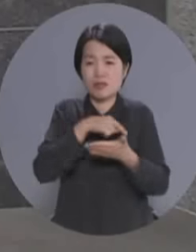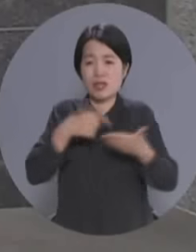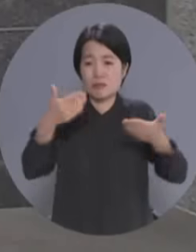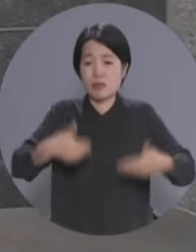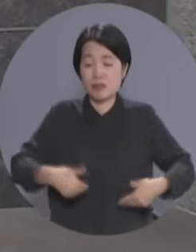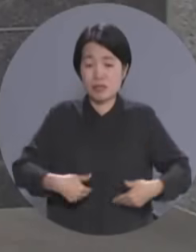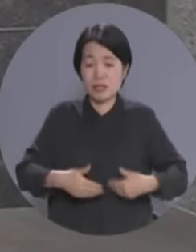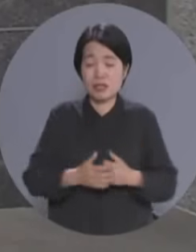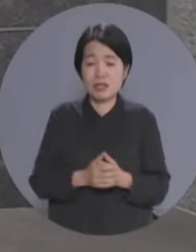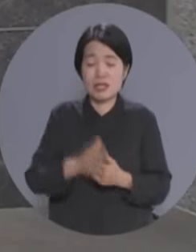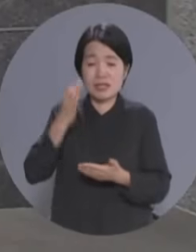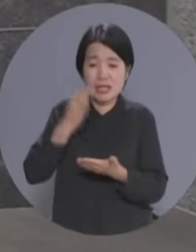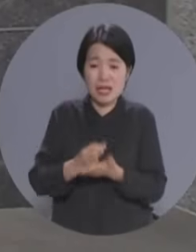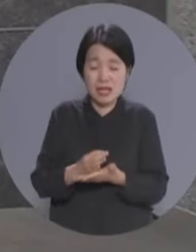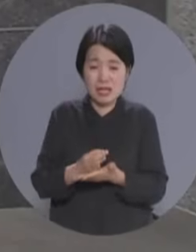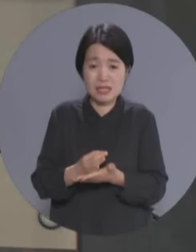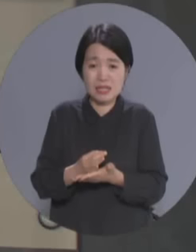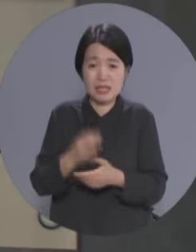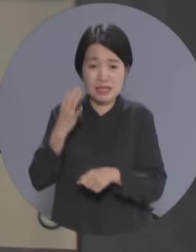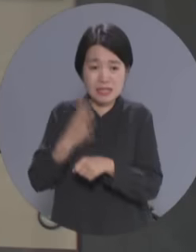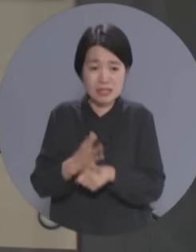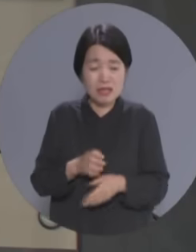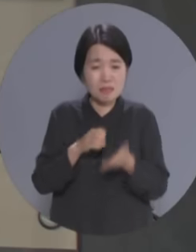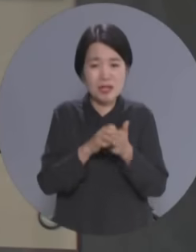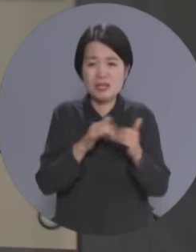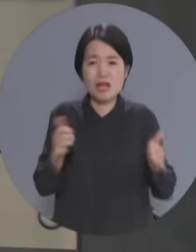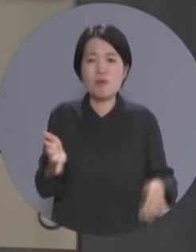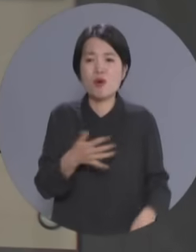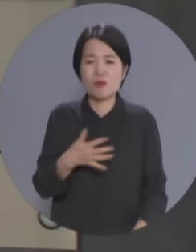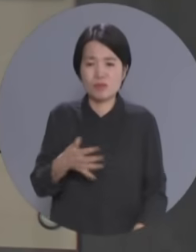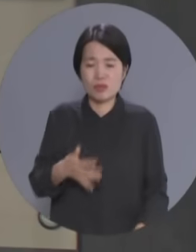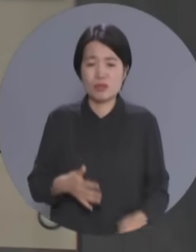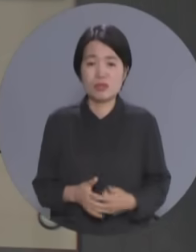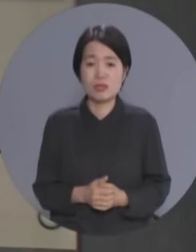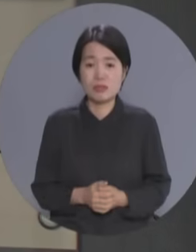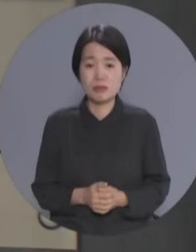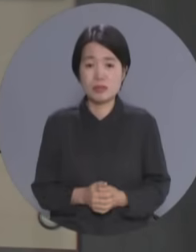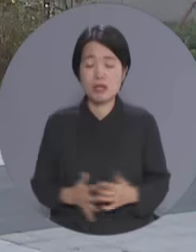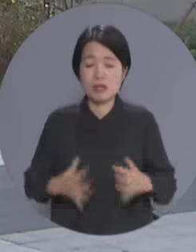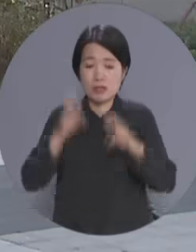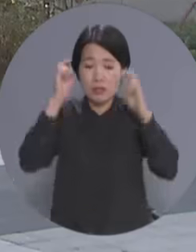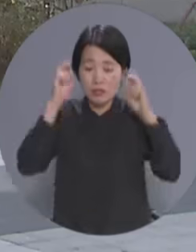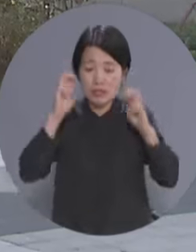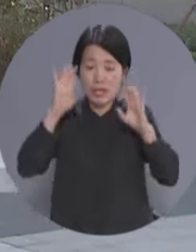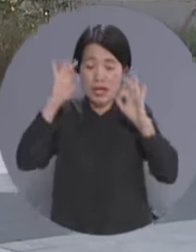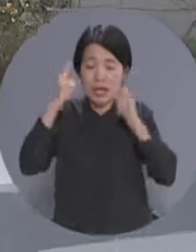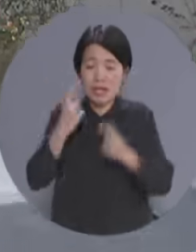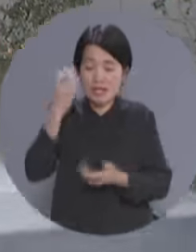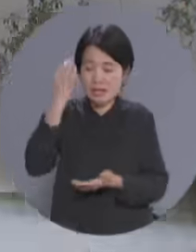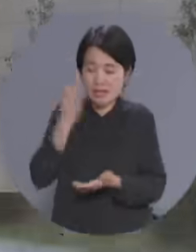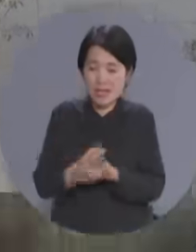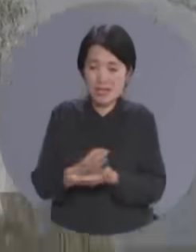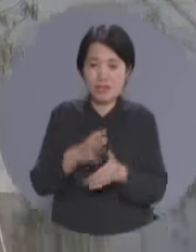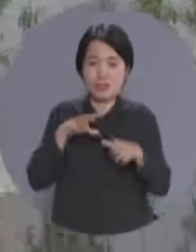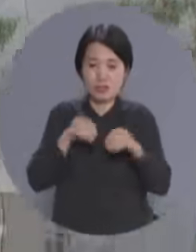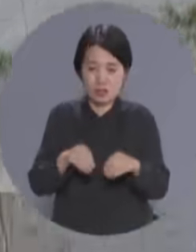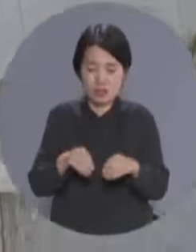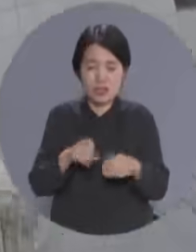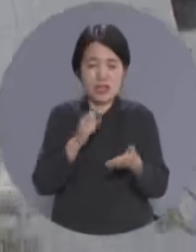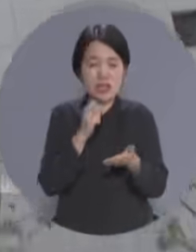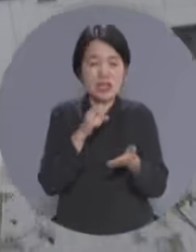아직까지 할인 분양으로 입주한 세대는 없는 것으로 확인됐습니다 건설사는 할인 분양을 중단하고 기존